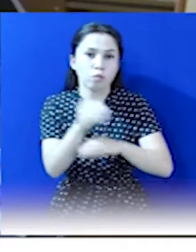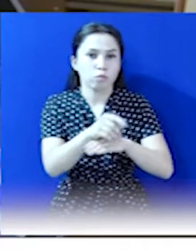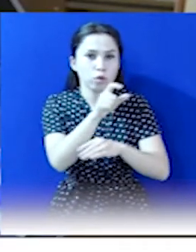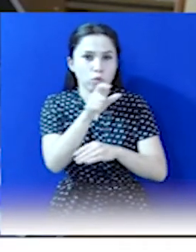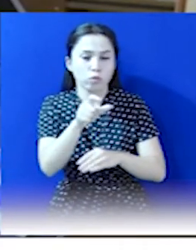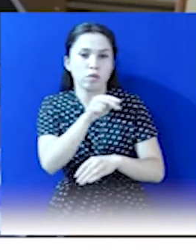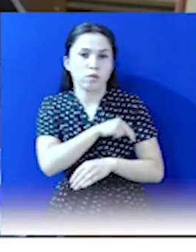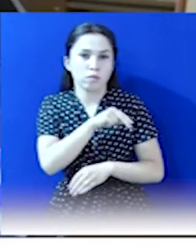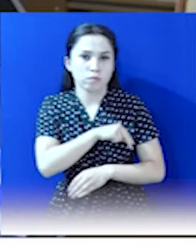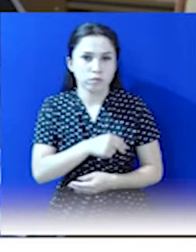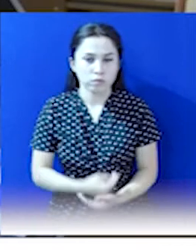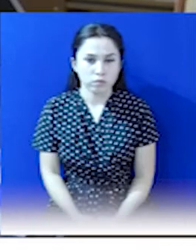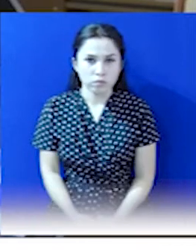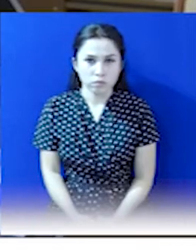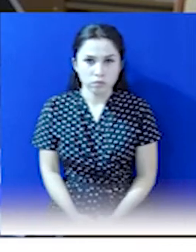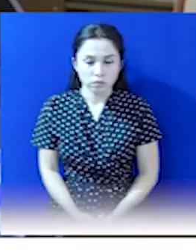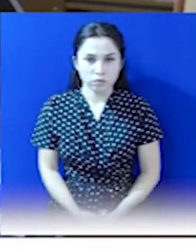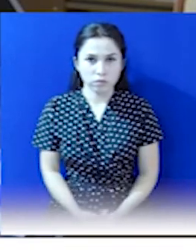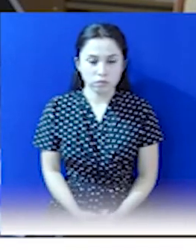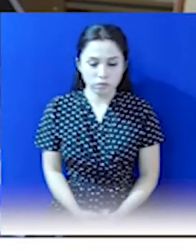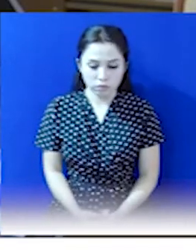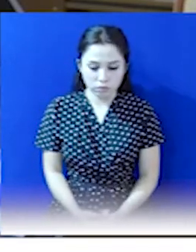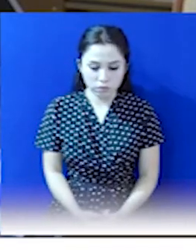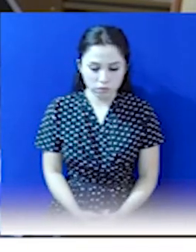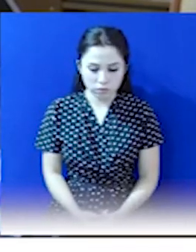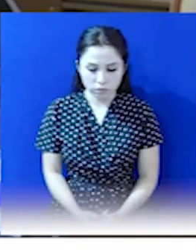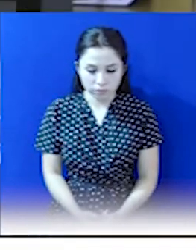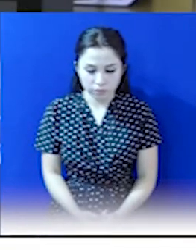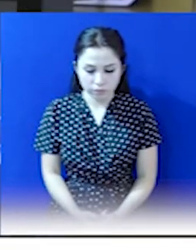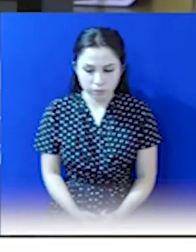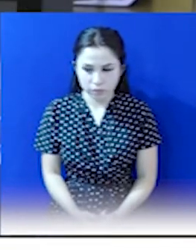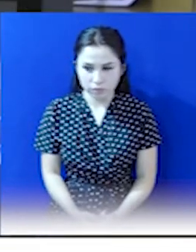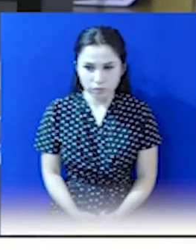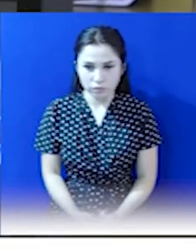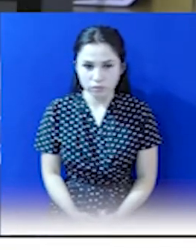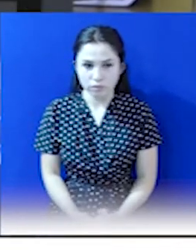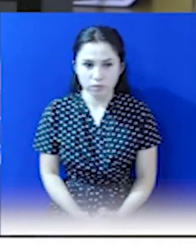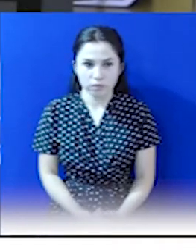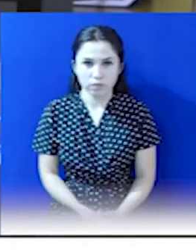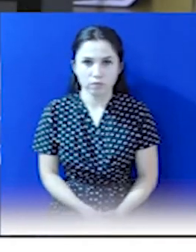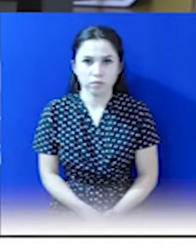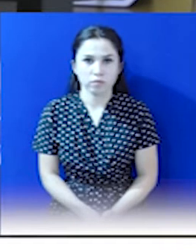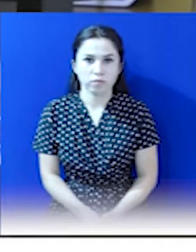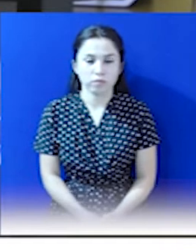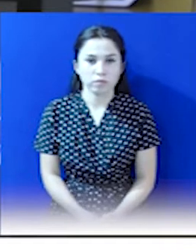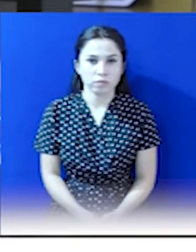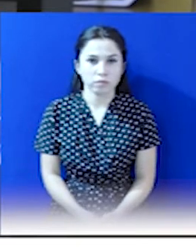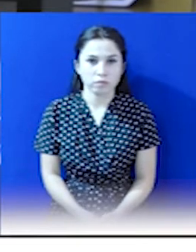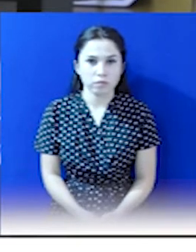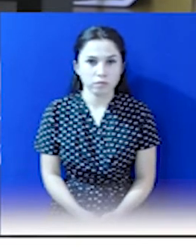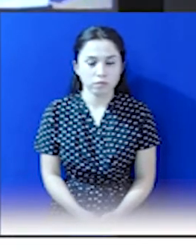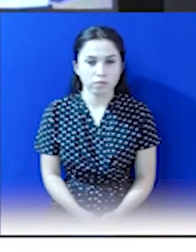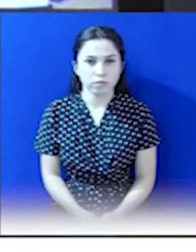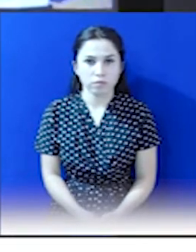төселген. Өз кезегінде облыс әкімі ардагердің өтініші жауапсыз қалмайтынын жеткізді. Ал Байзақтық Мақын Төлеуғалиева аймақ